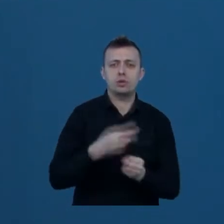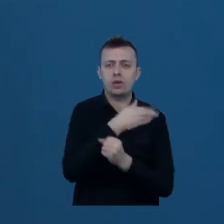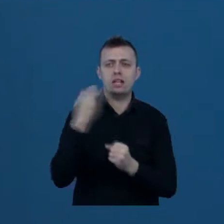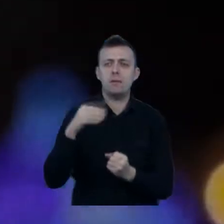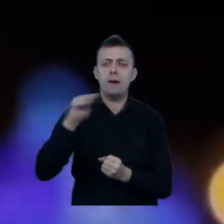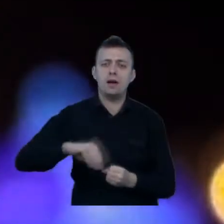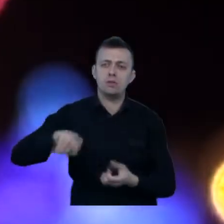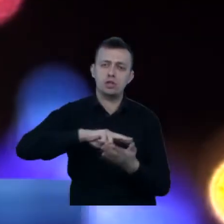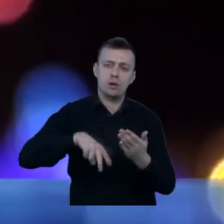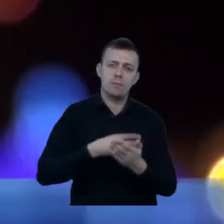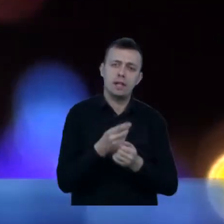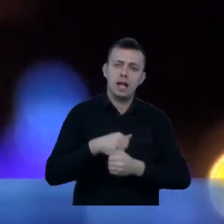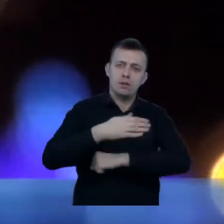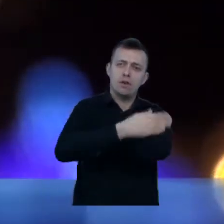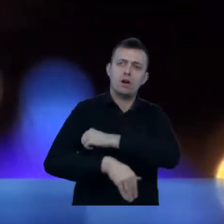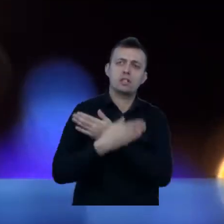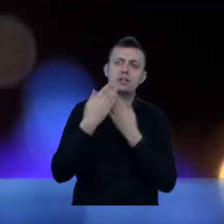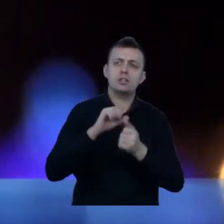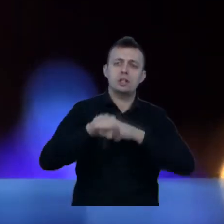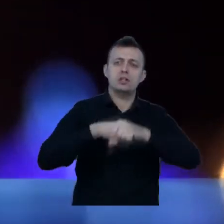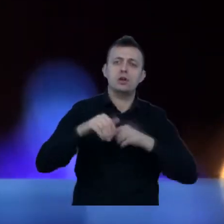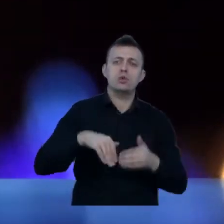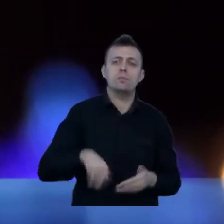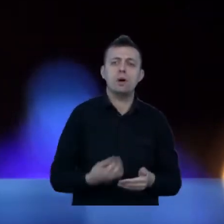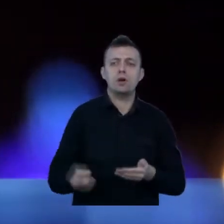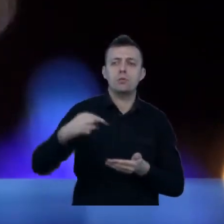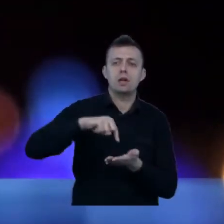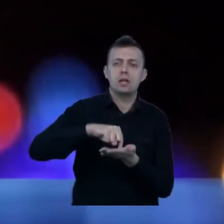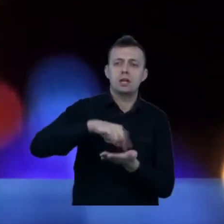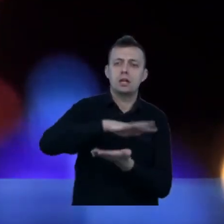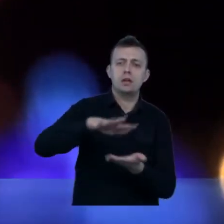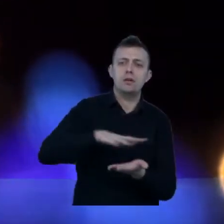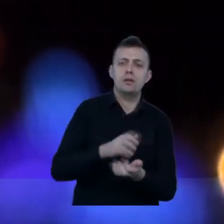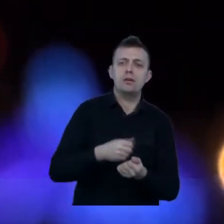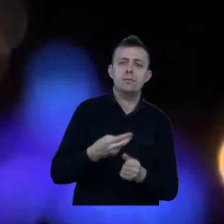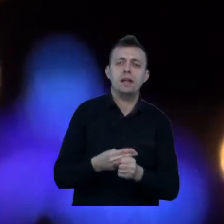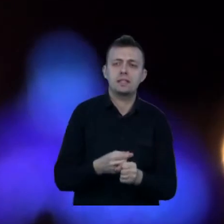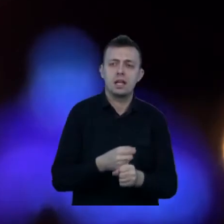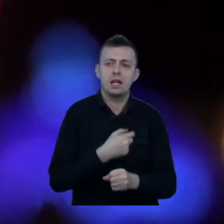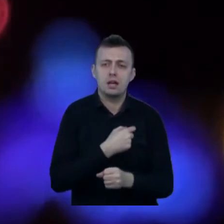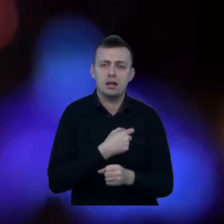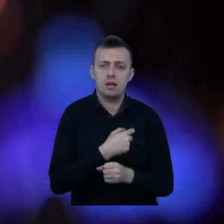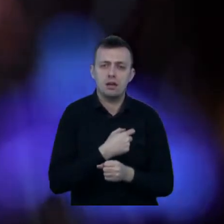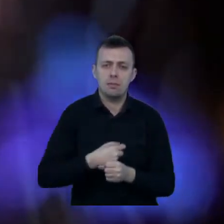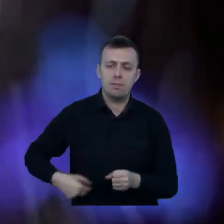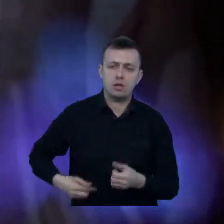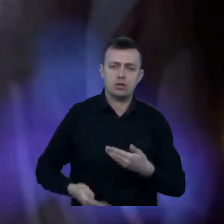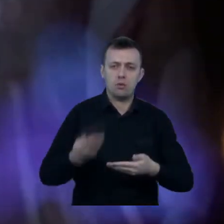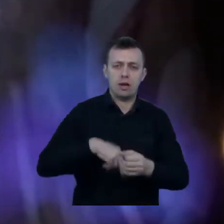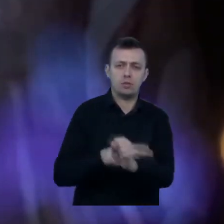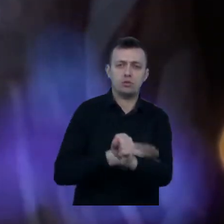pod ratuszem. Osoby, które nie mają jeszcze planów sylwestrowych, mogą spędzić ostatnie chwile mijającego roku na Placu Piłsudskiego,